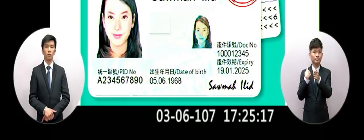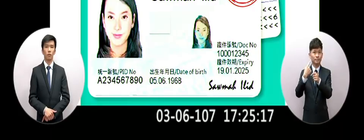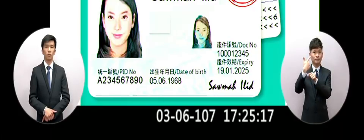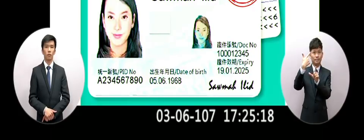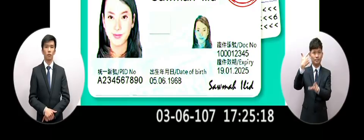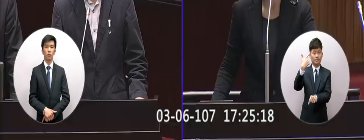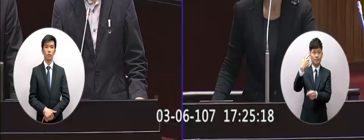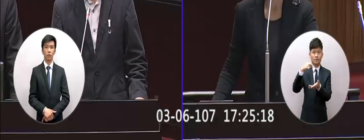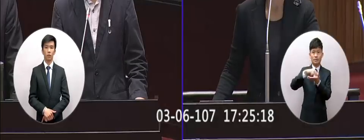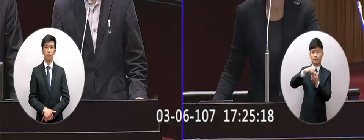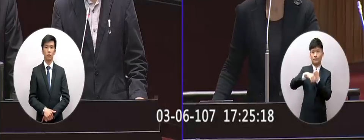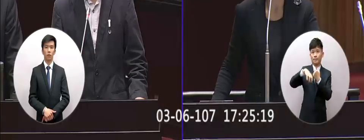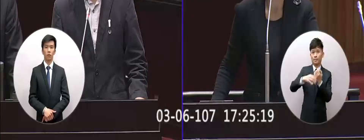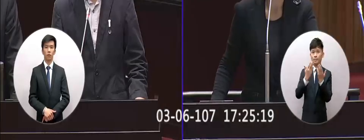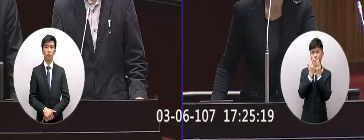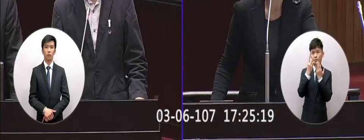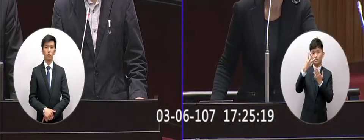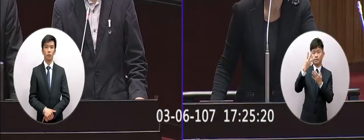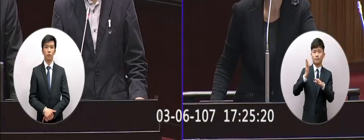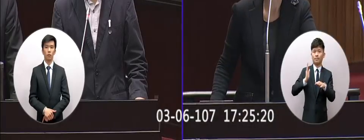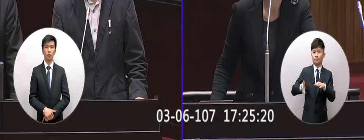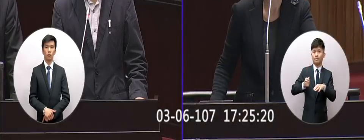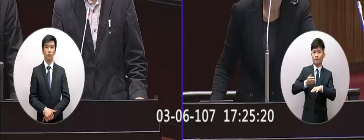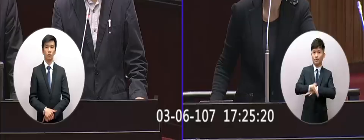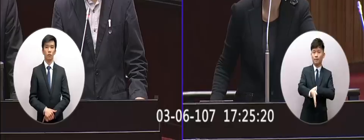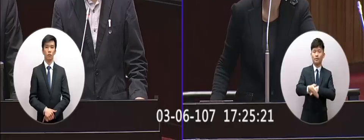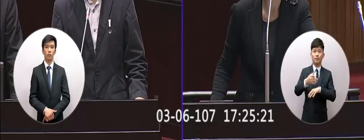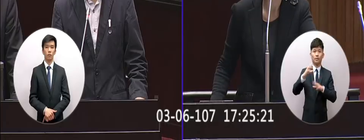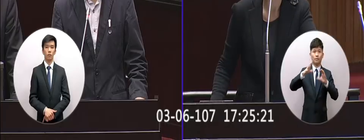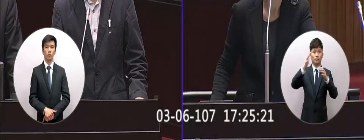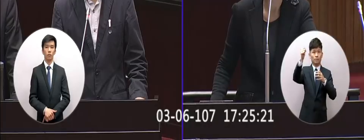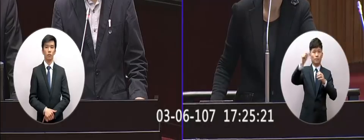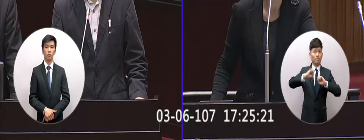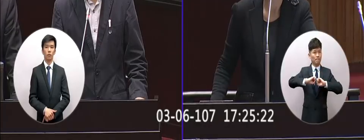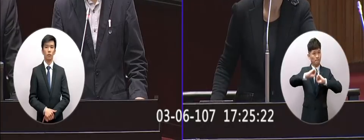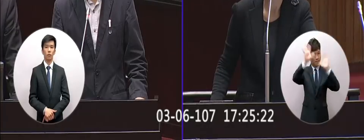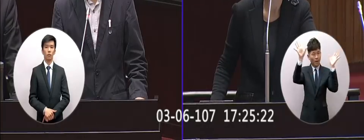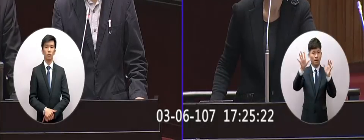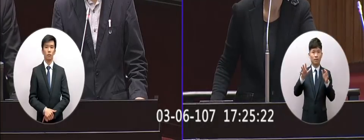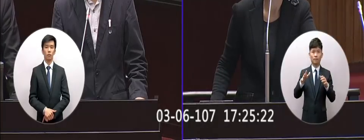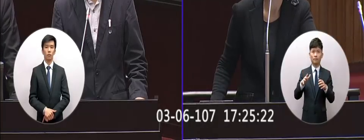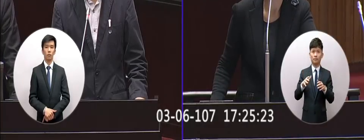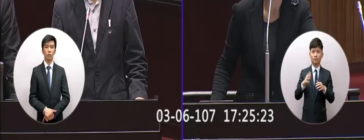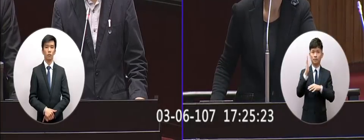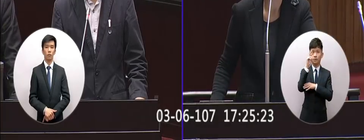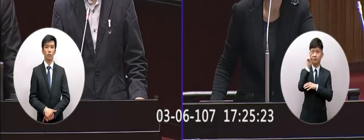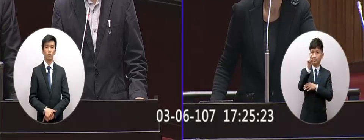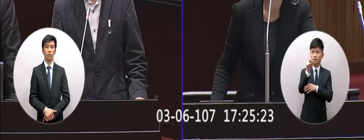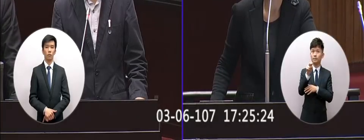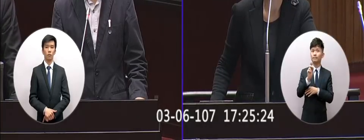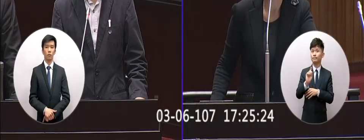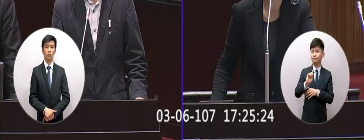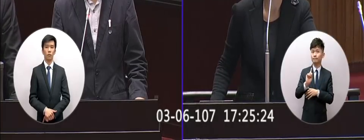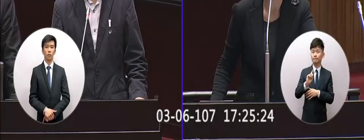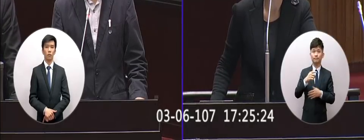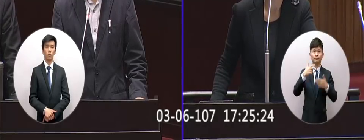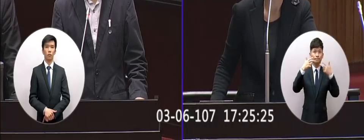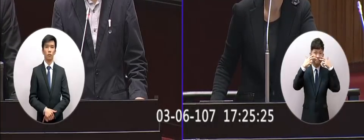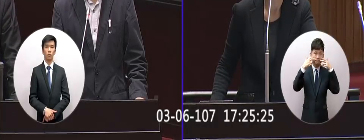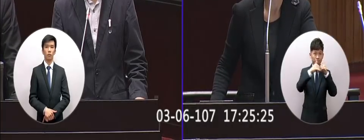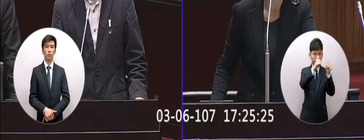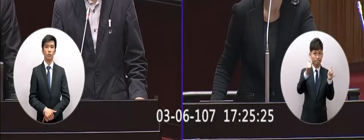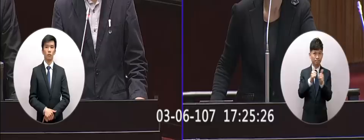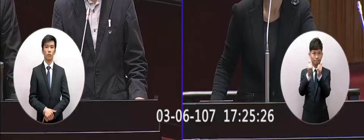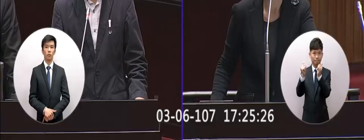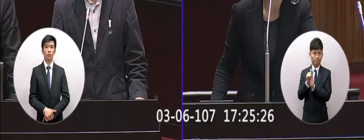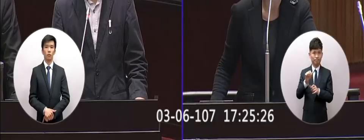6月立法院三读通过，而且总统公布施行，总统非常重要的一个政见，就是尊重原住民族